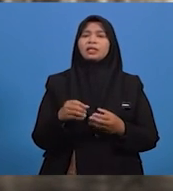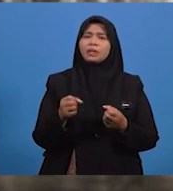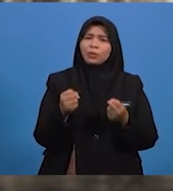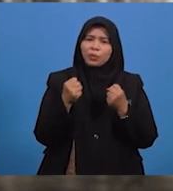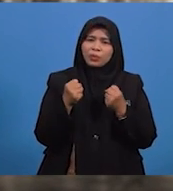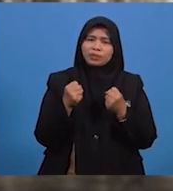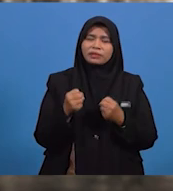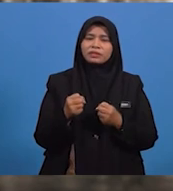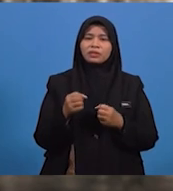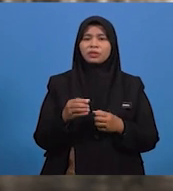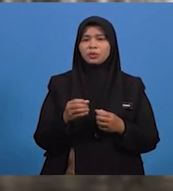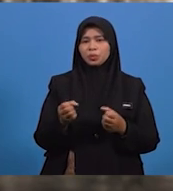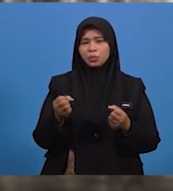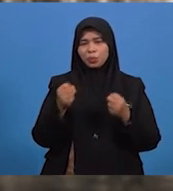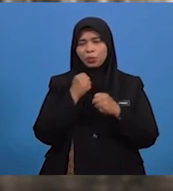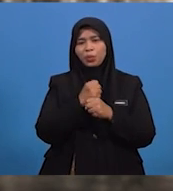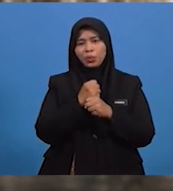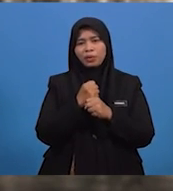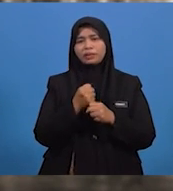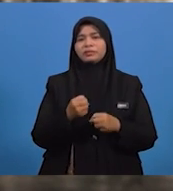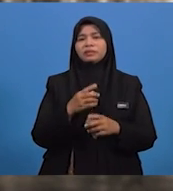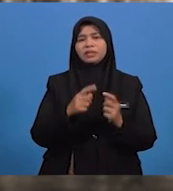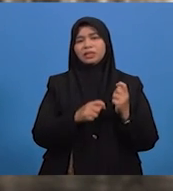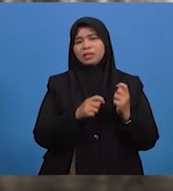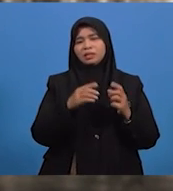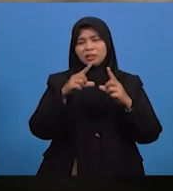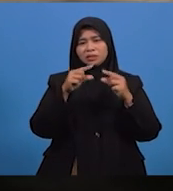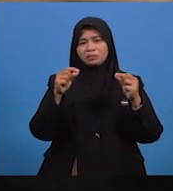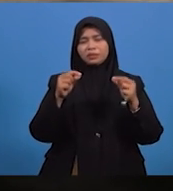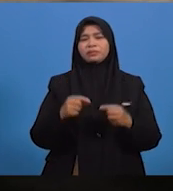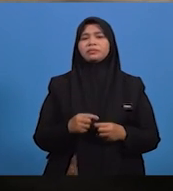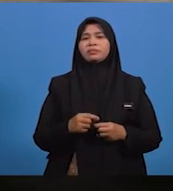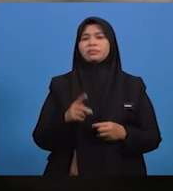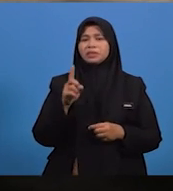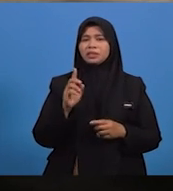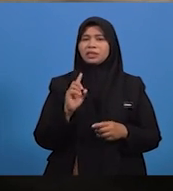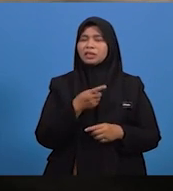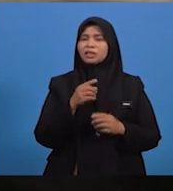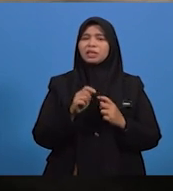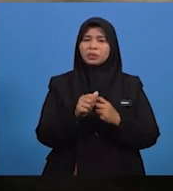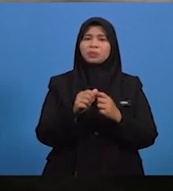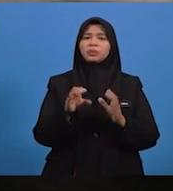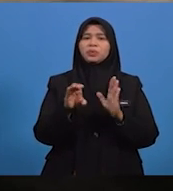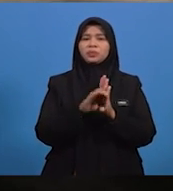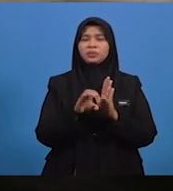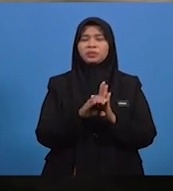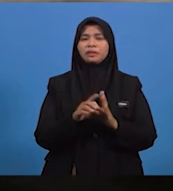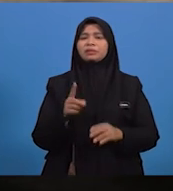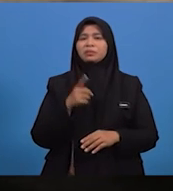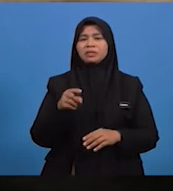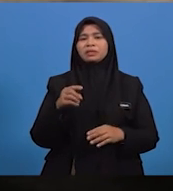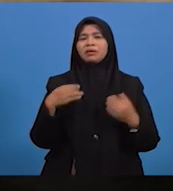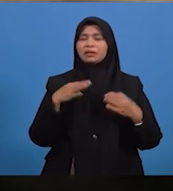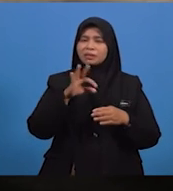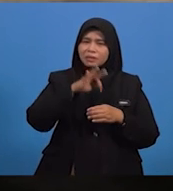kegigihan tentera Jepun ini perlu kita contohi. Kita perlulah mempunyai semangat yang